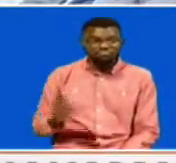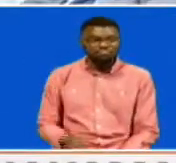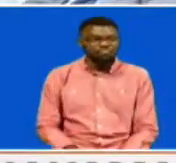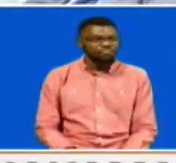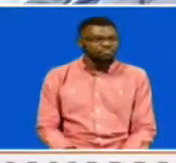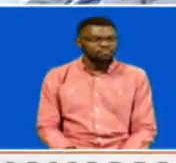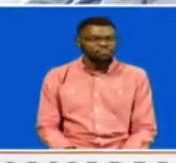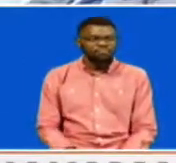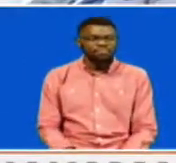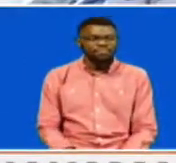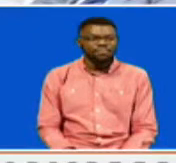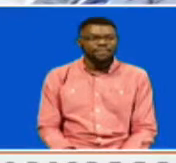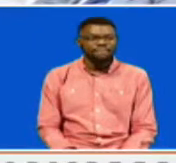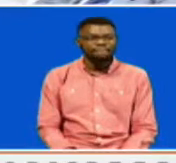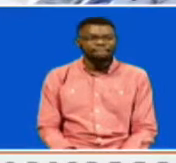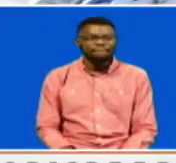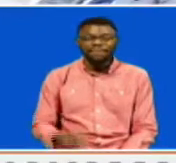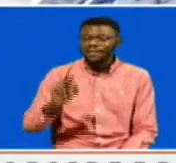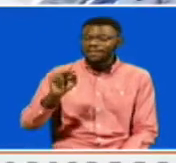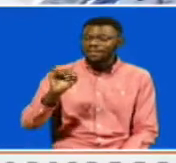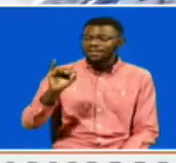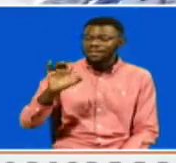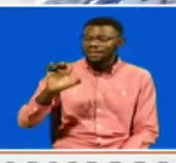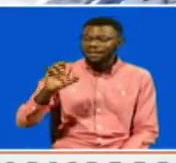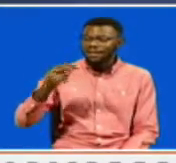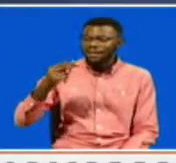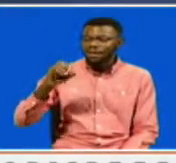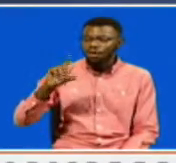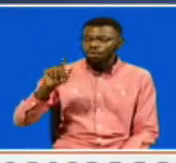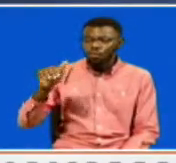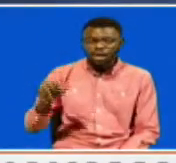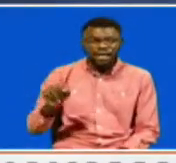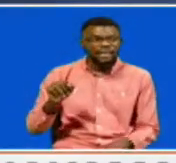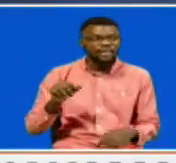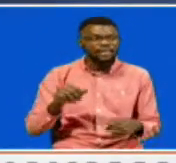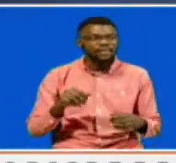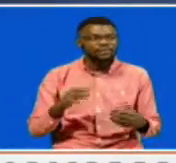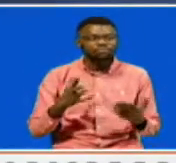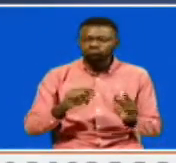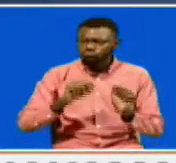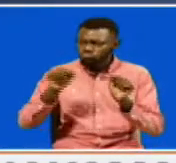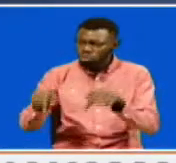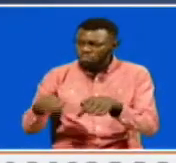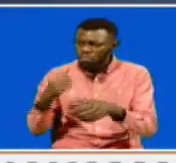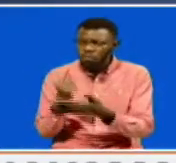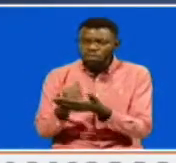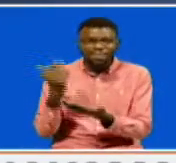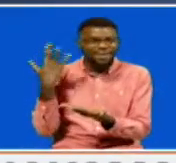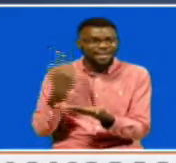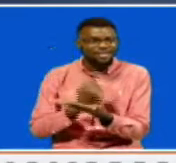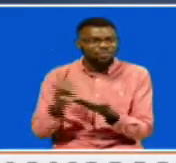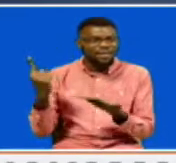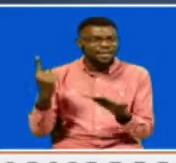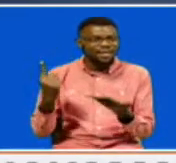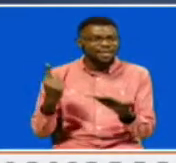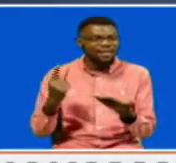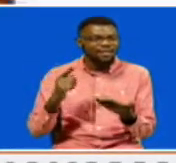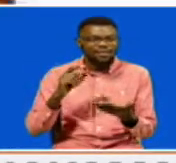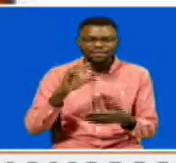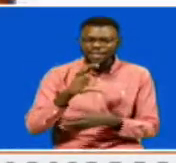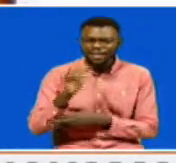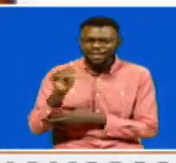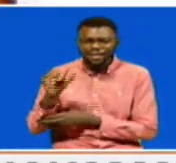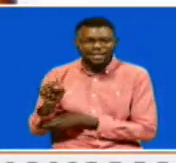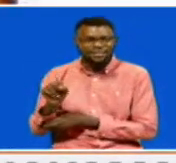Sudi Wandabusi na Nicholas Ngambia Rioba, aliyosema kuwa aliripoti afisini yake wiki iliyopita. Waziri